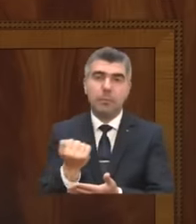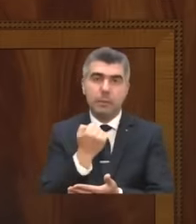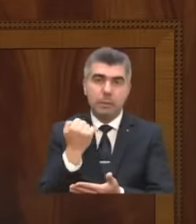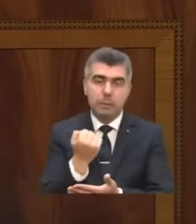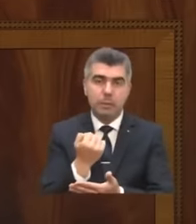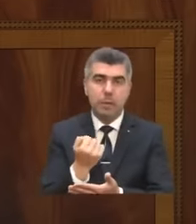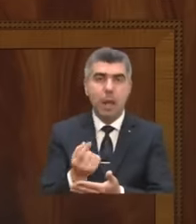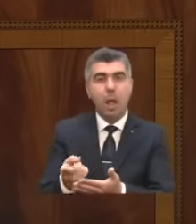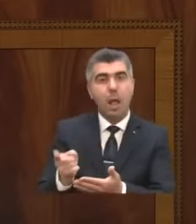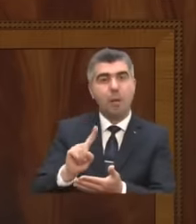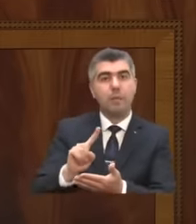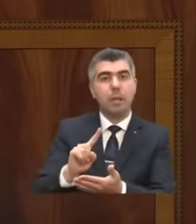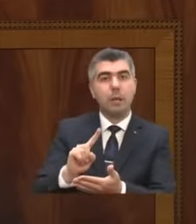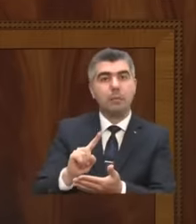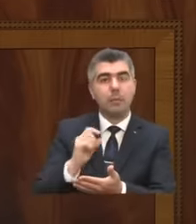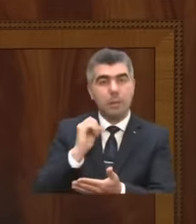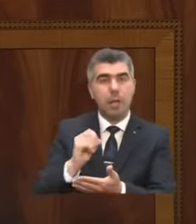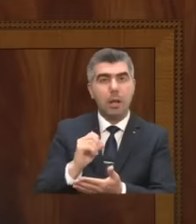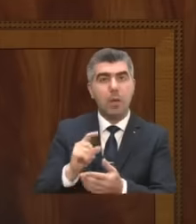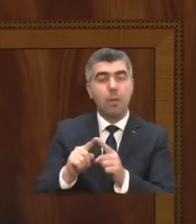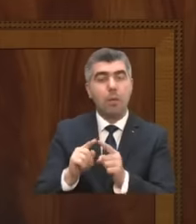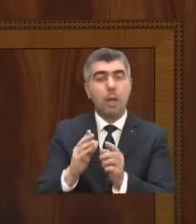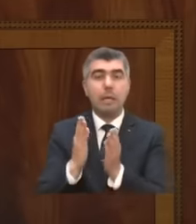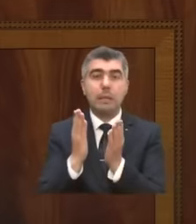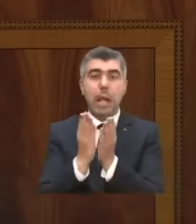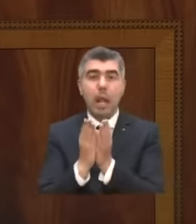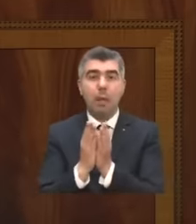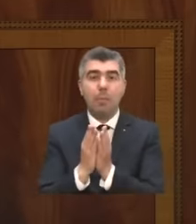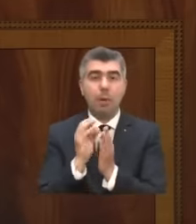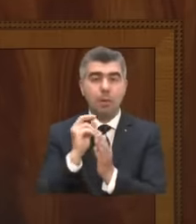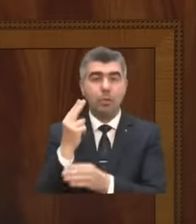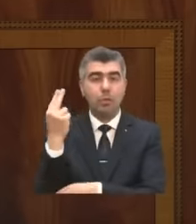على الولادة الثانية. طبيب أسرة يزورها في كل وقت. بطاقة